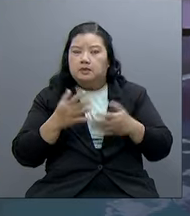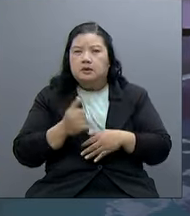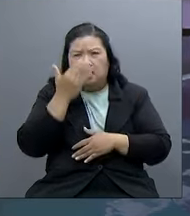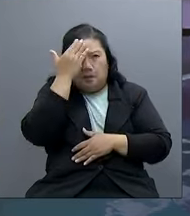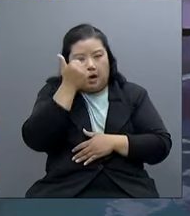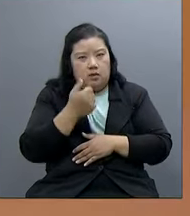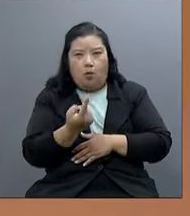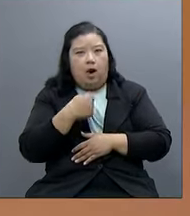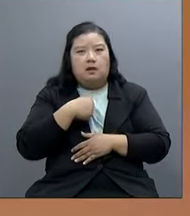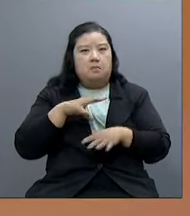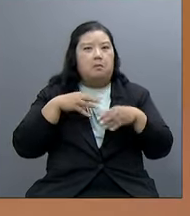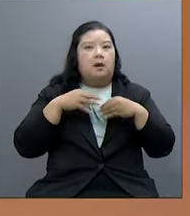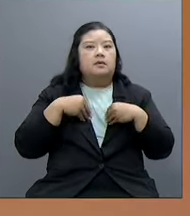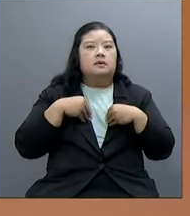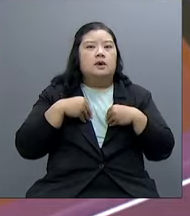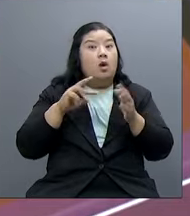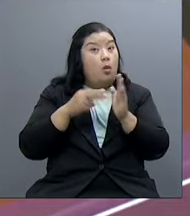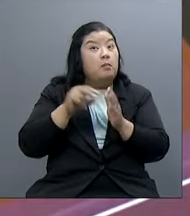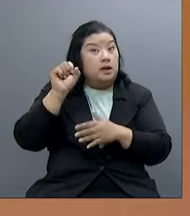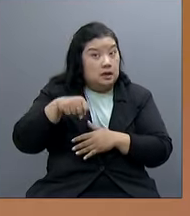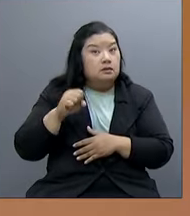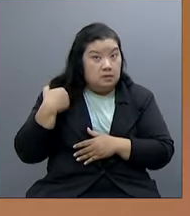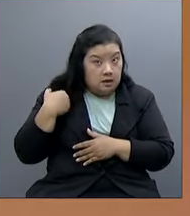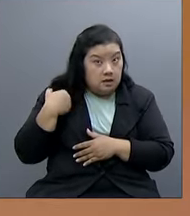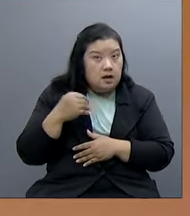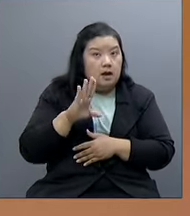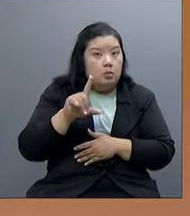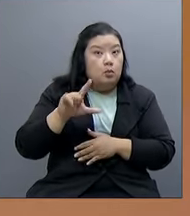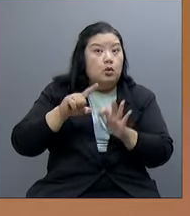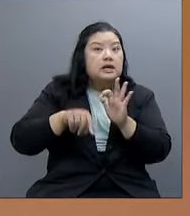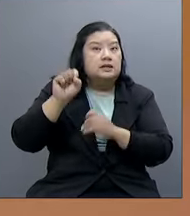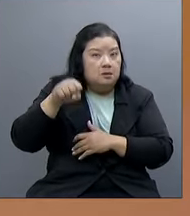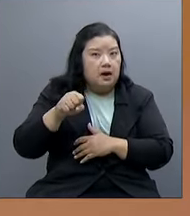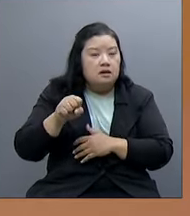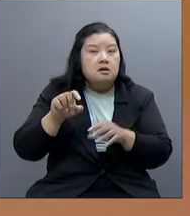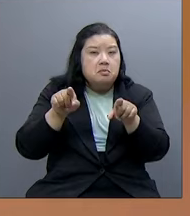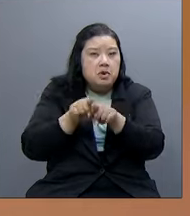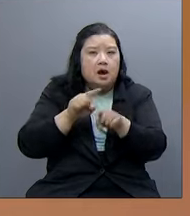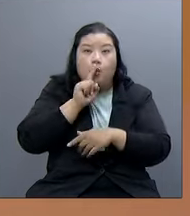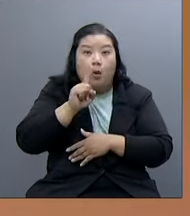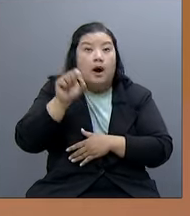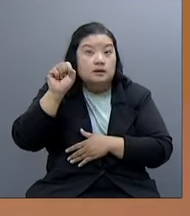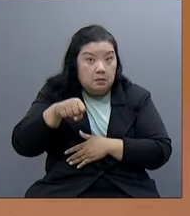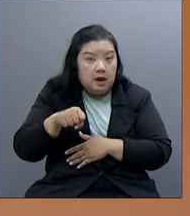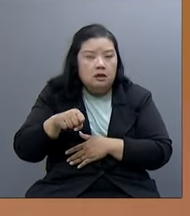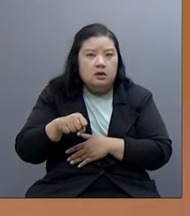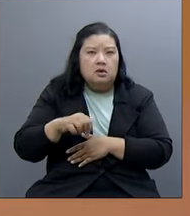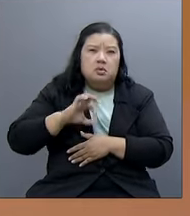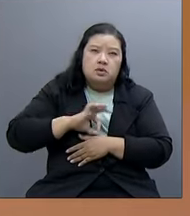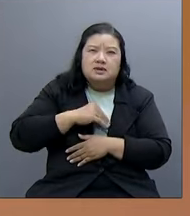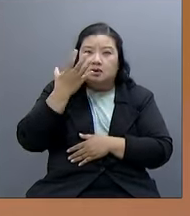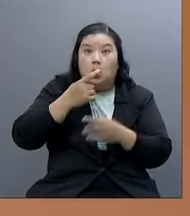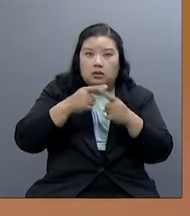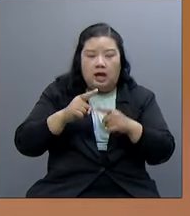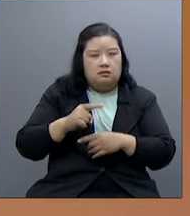เร